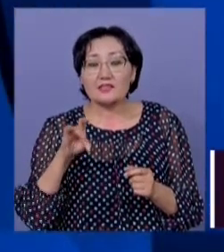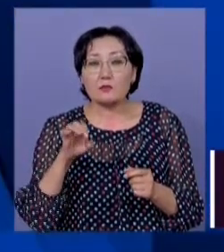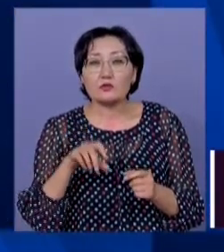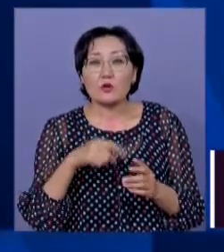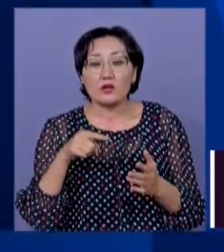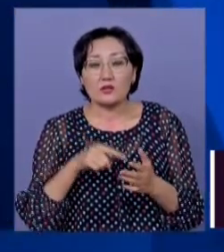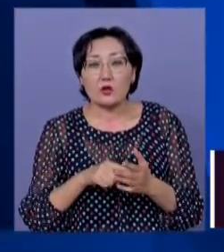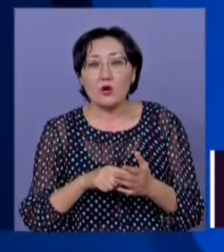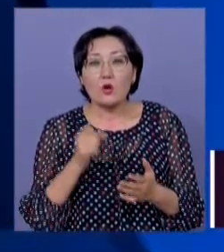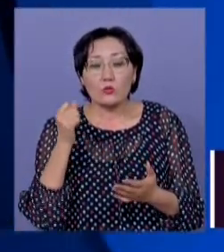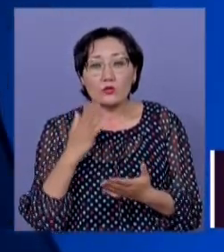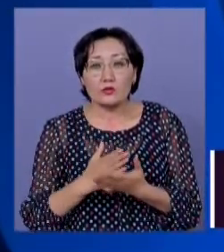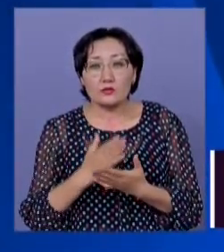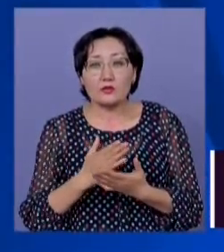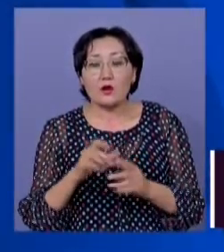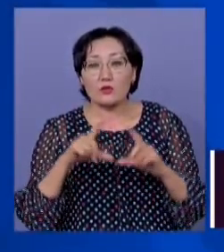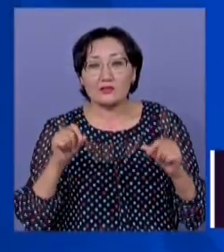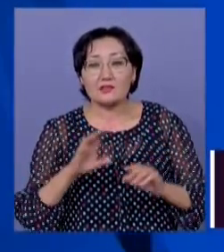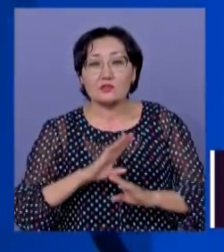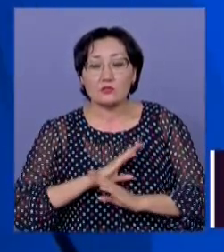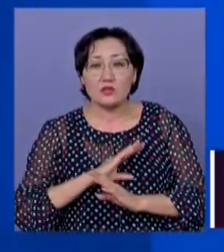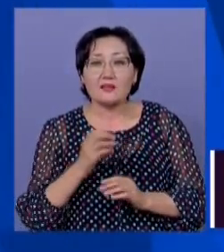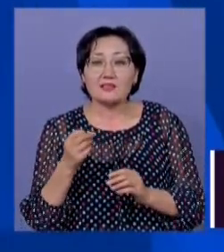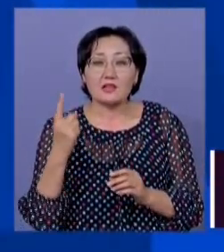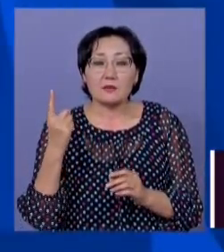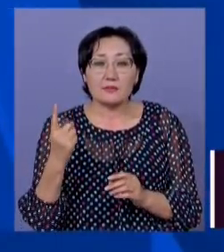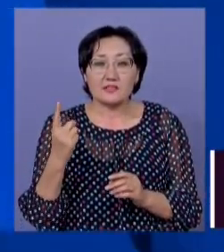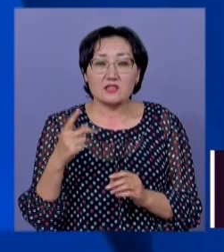орталық ауруханасында жан тапсырды. Сонымен қатар тағы